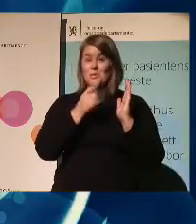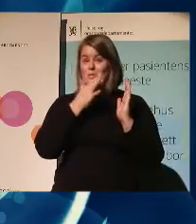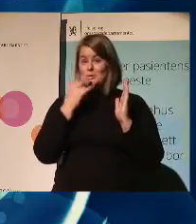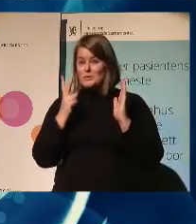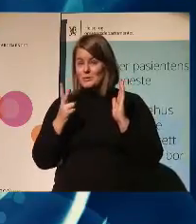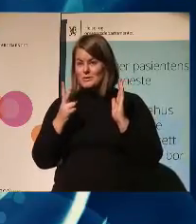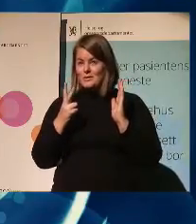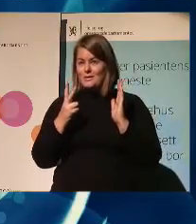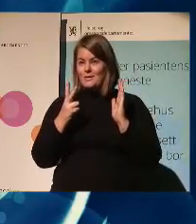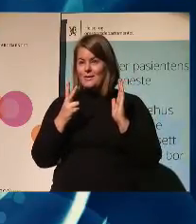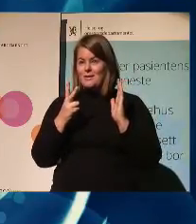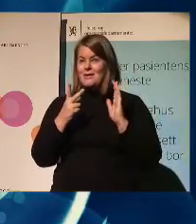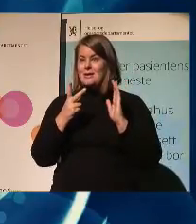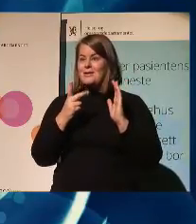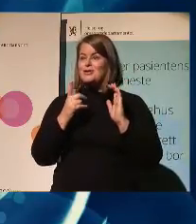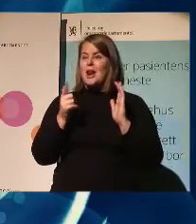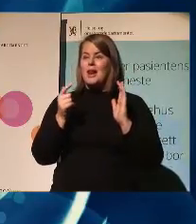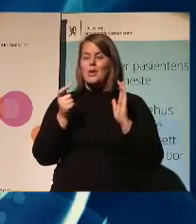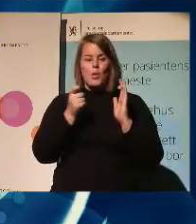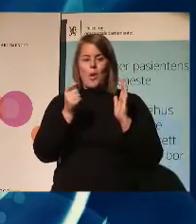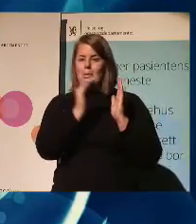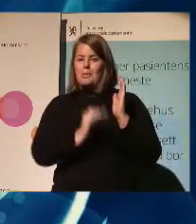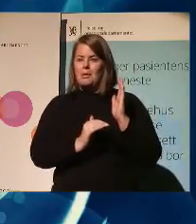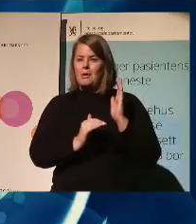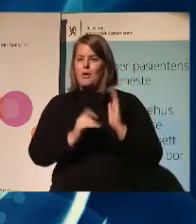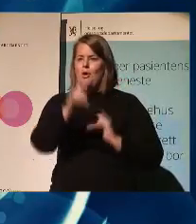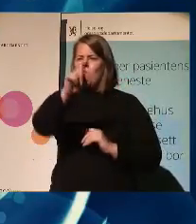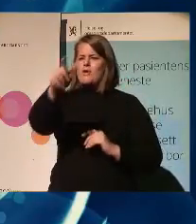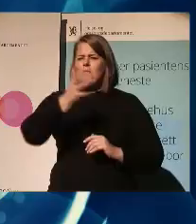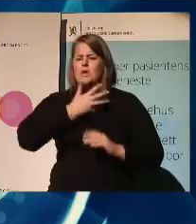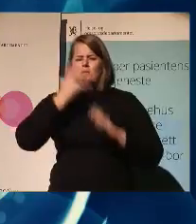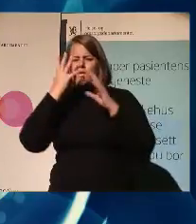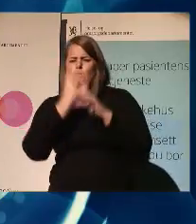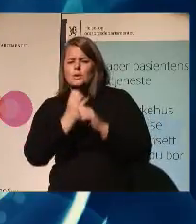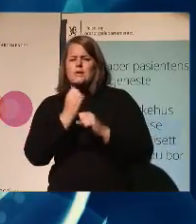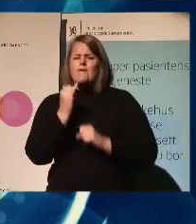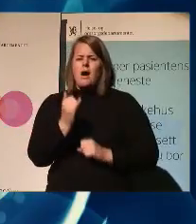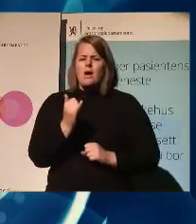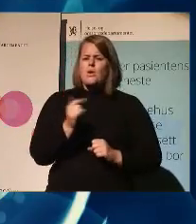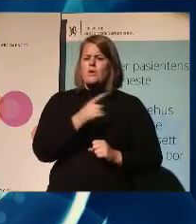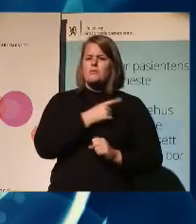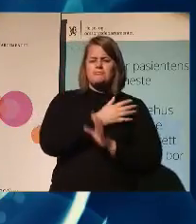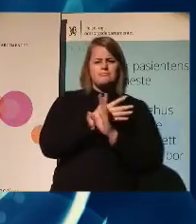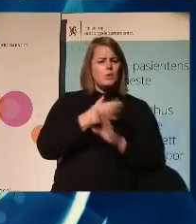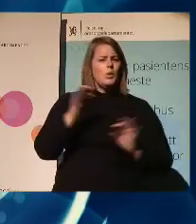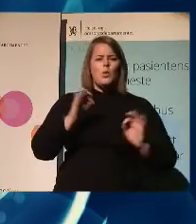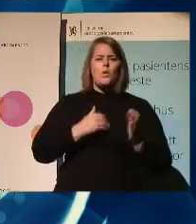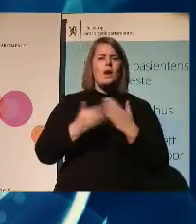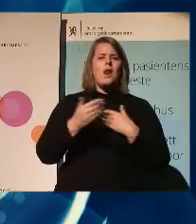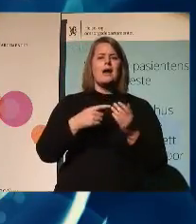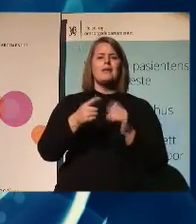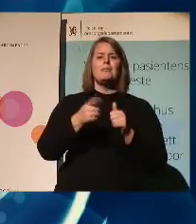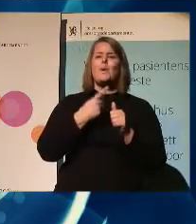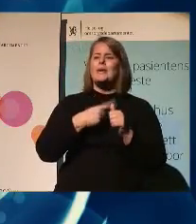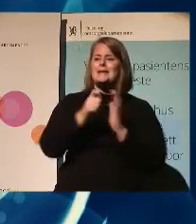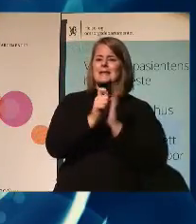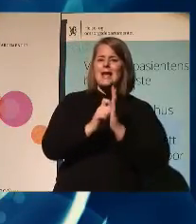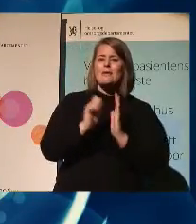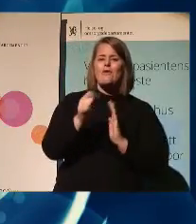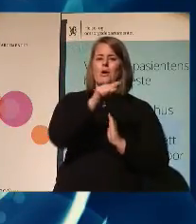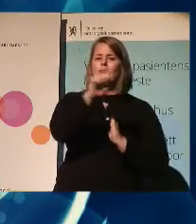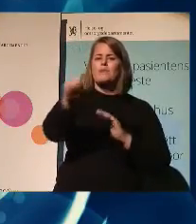ikke står. Og folk helt utrolig opptatt av at vi ikke har laget prioriteringskriterier for kommunene. Så det må